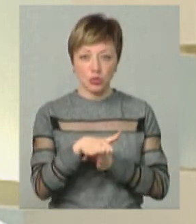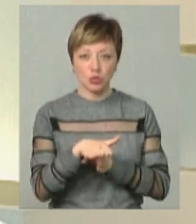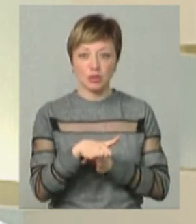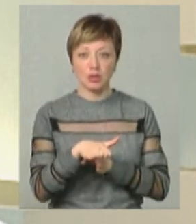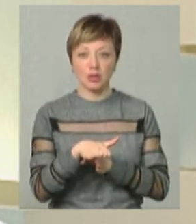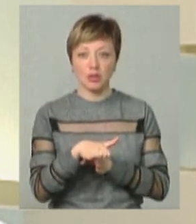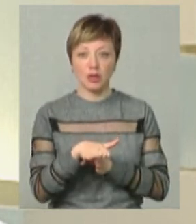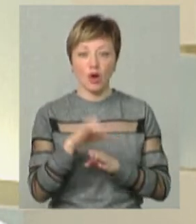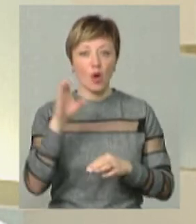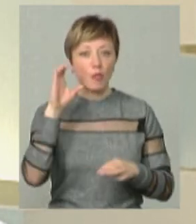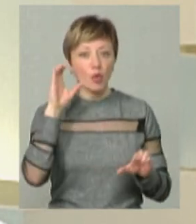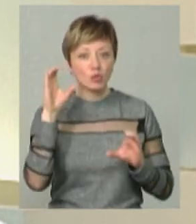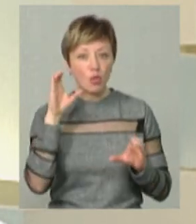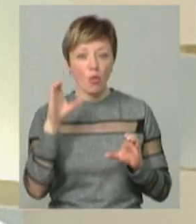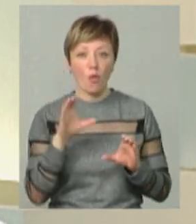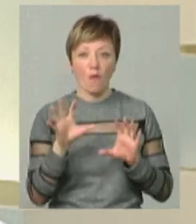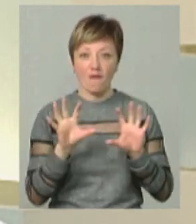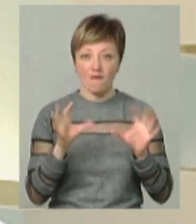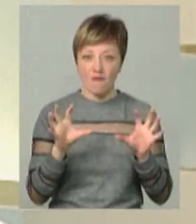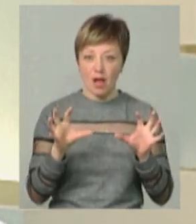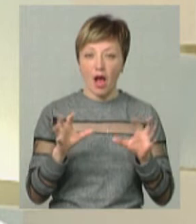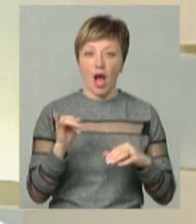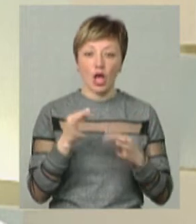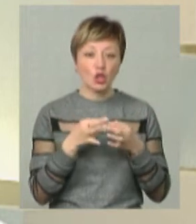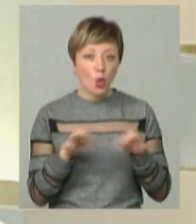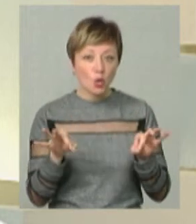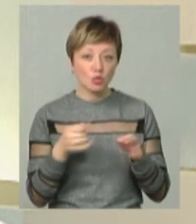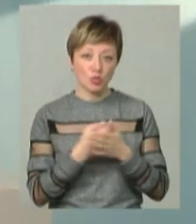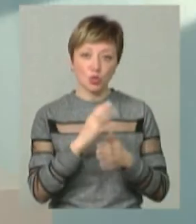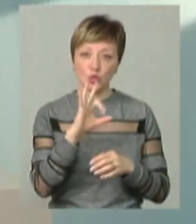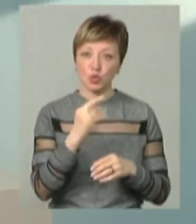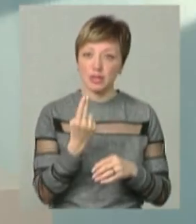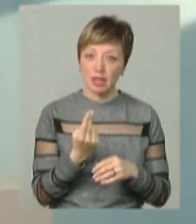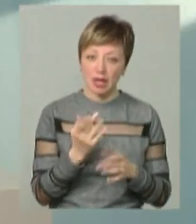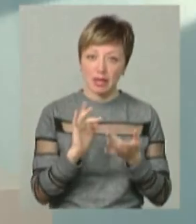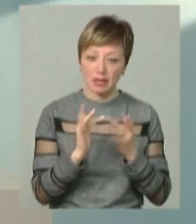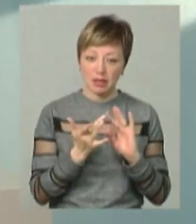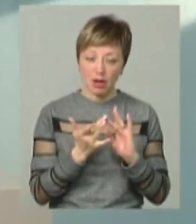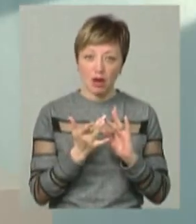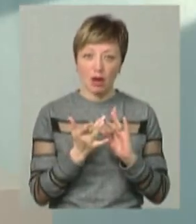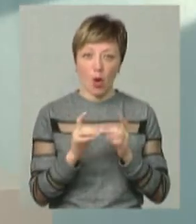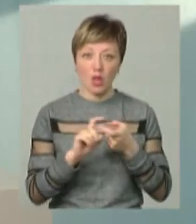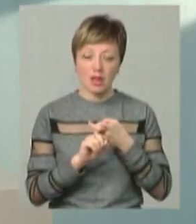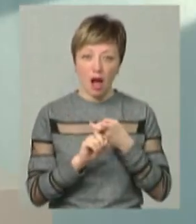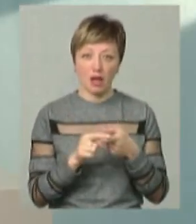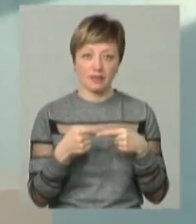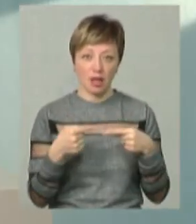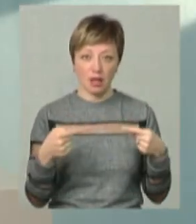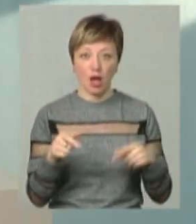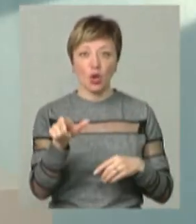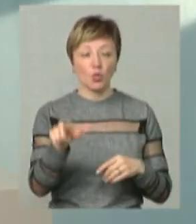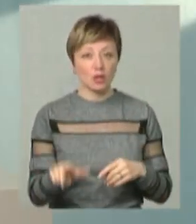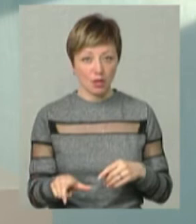і прослуховування, і, відповідно, доступ до певних і соціальних і контактів і так далі.